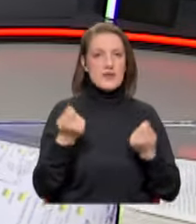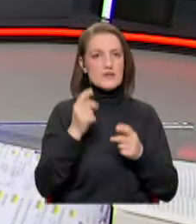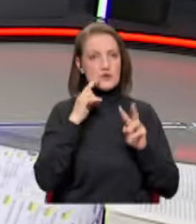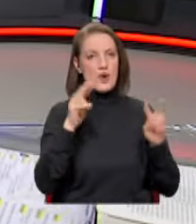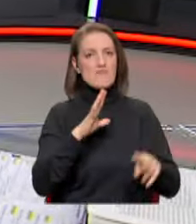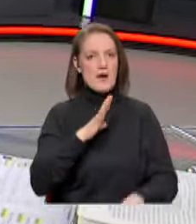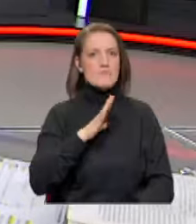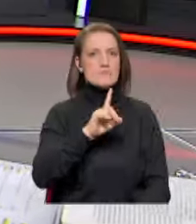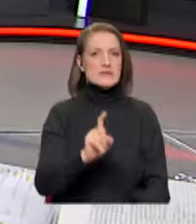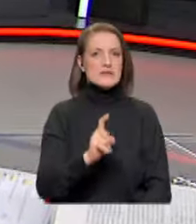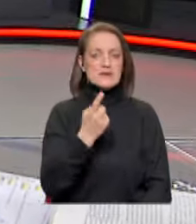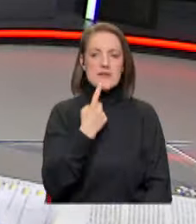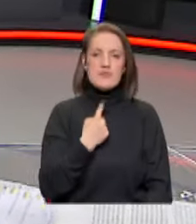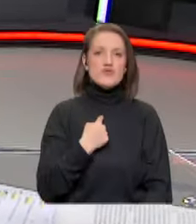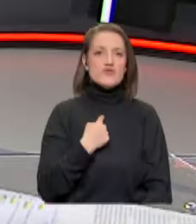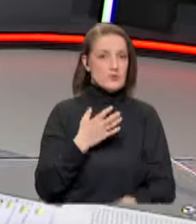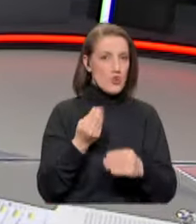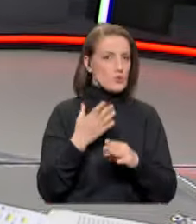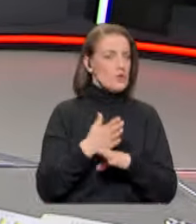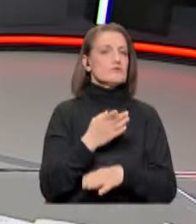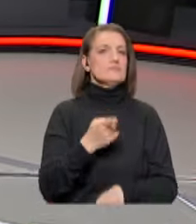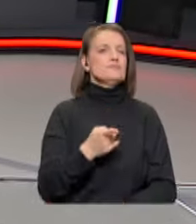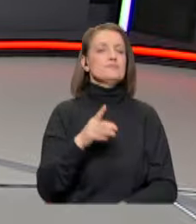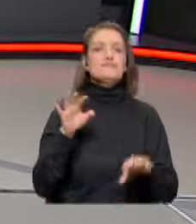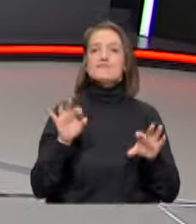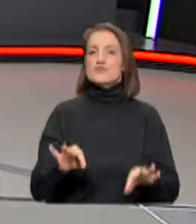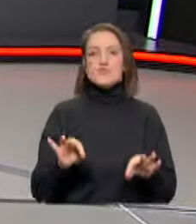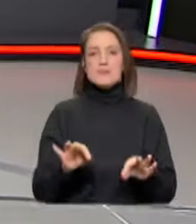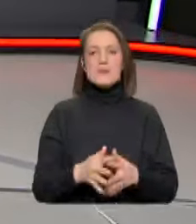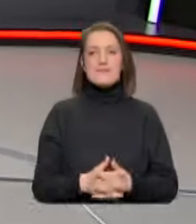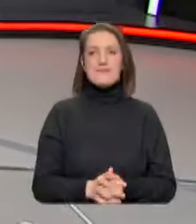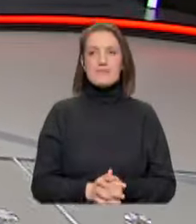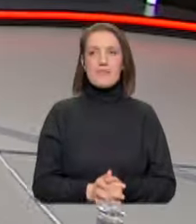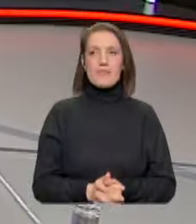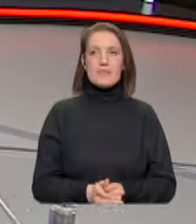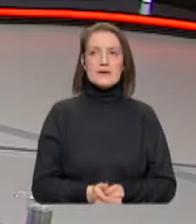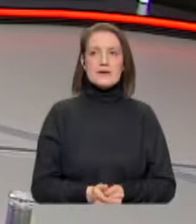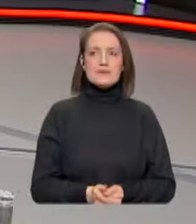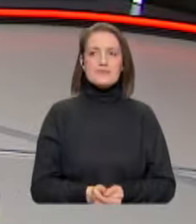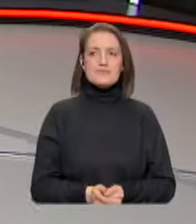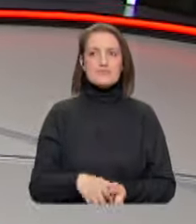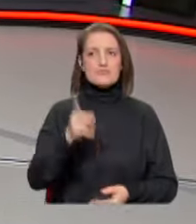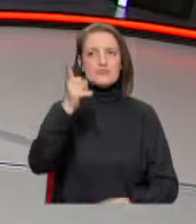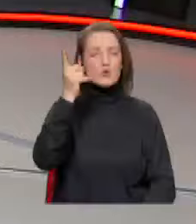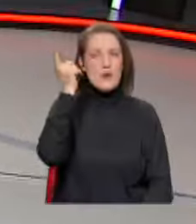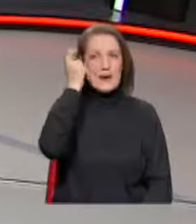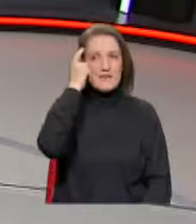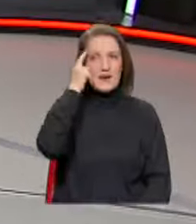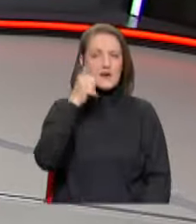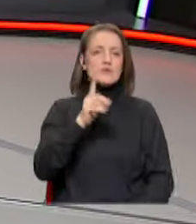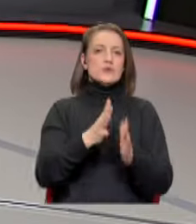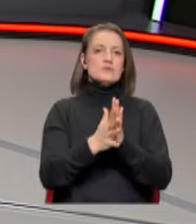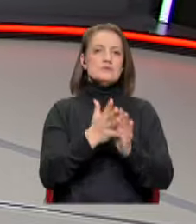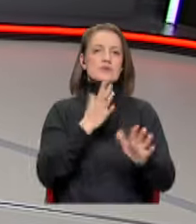mı demiş çok doğru efendim çok doğru ve gelelim bu kafayla bu